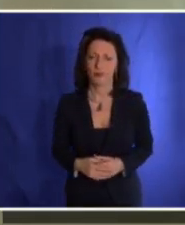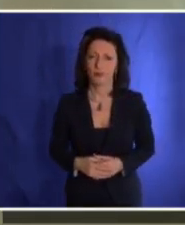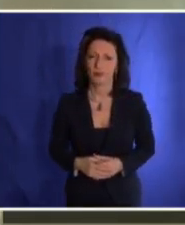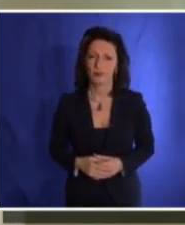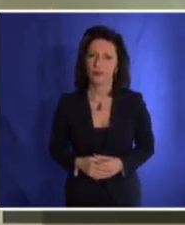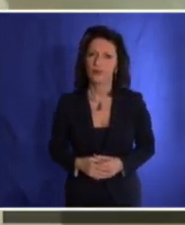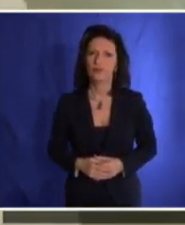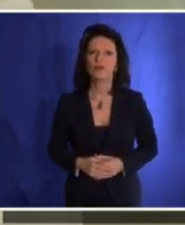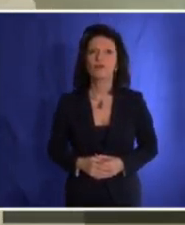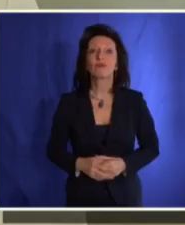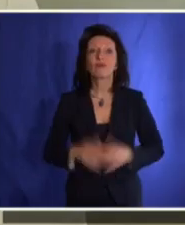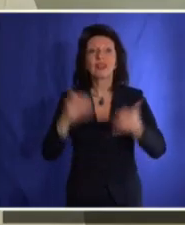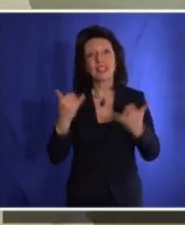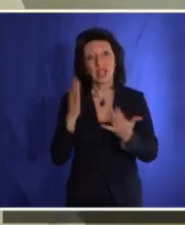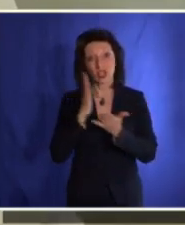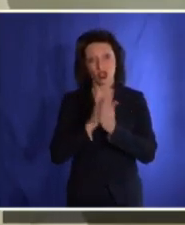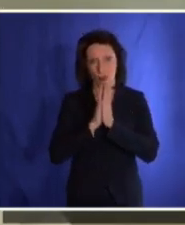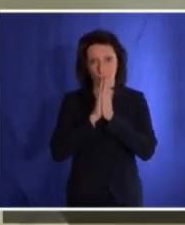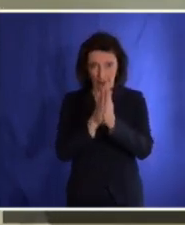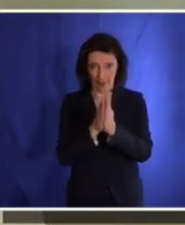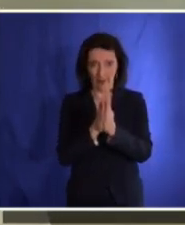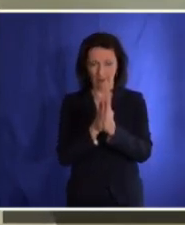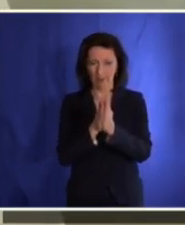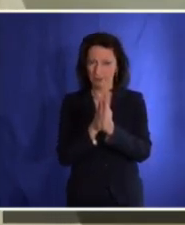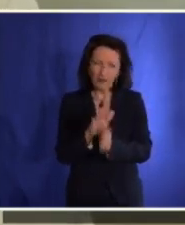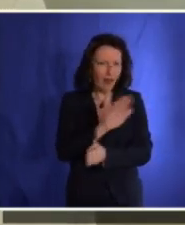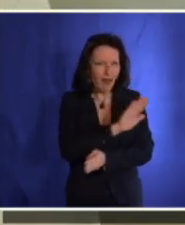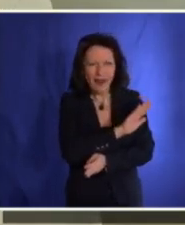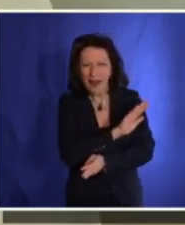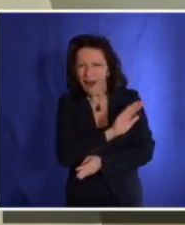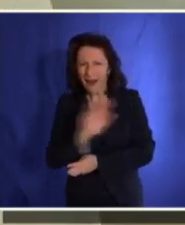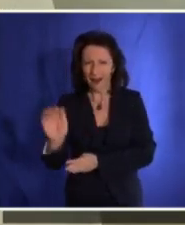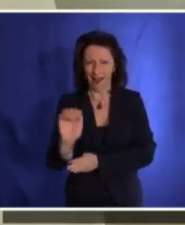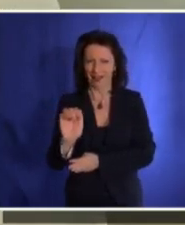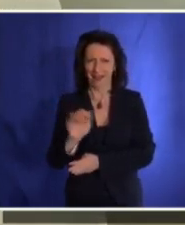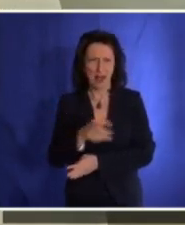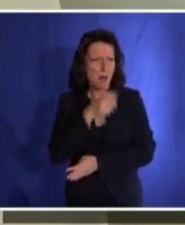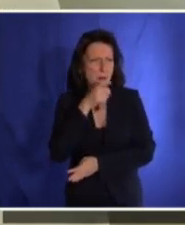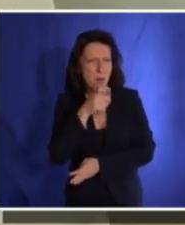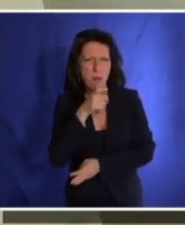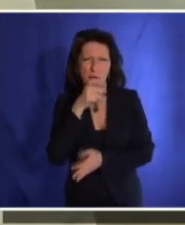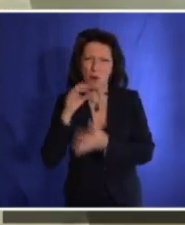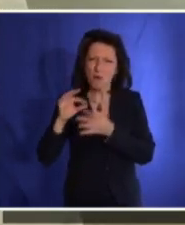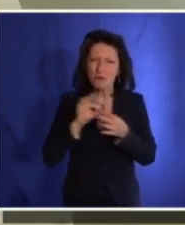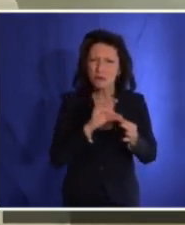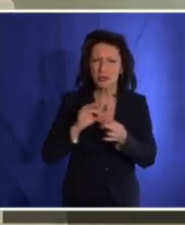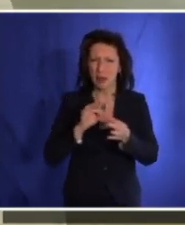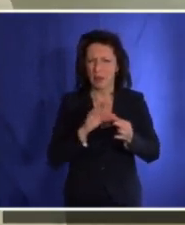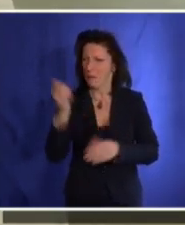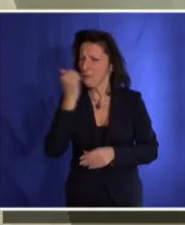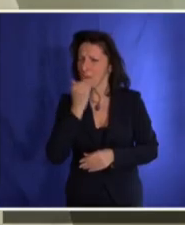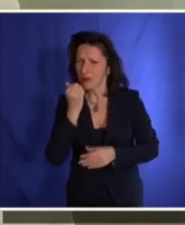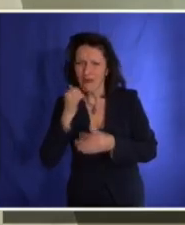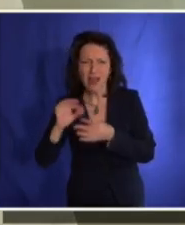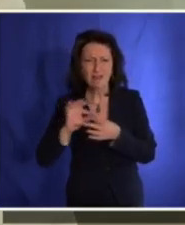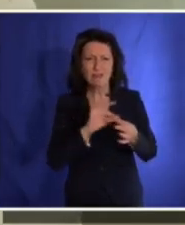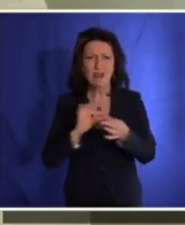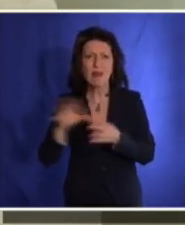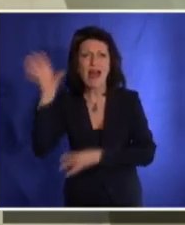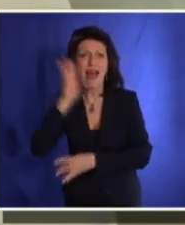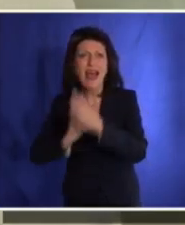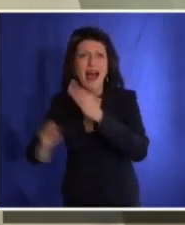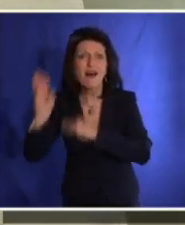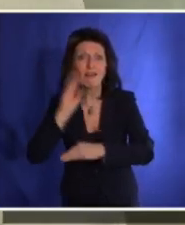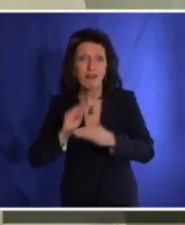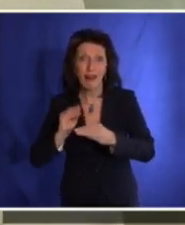Und ich bitte euch schon jetzt, bringt all eure beruflichen und privaten Erfahrungen ein. Denn